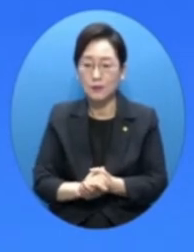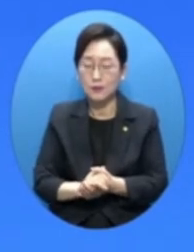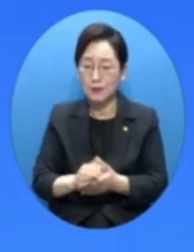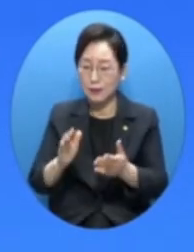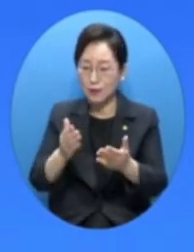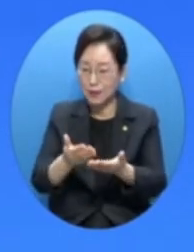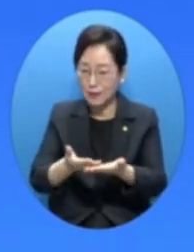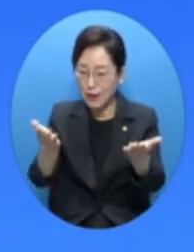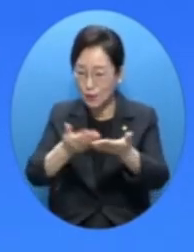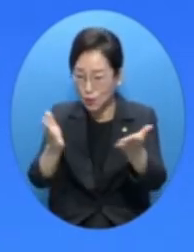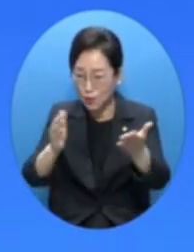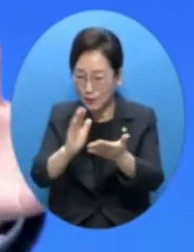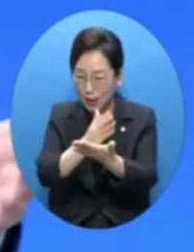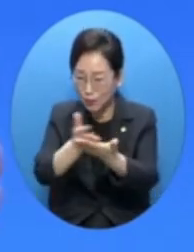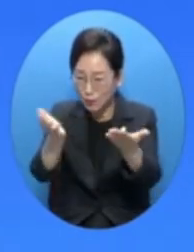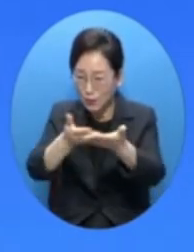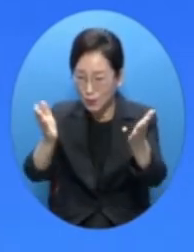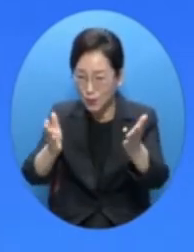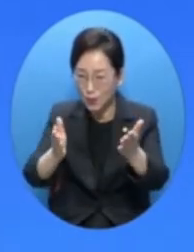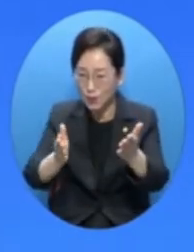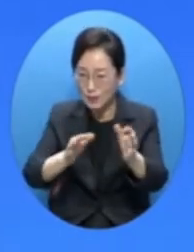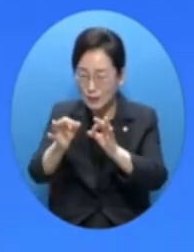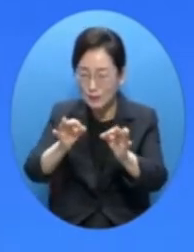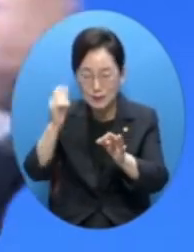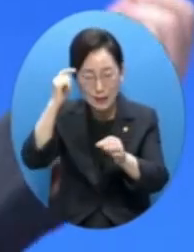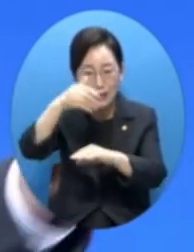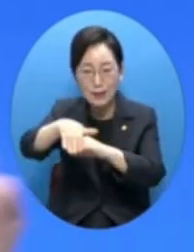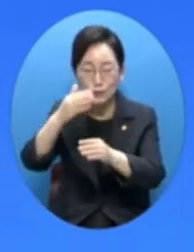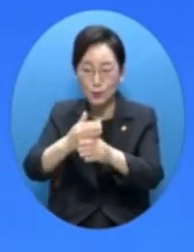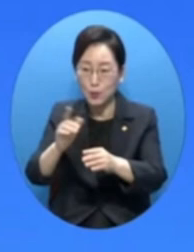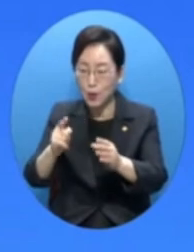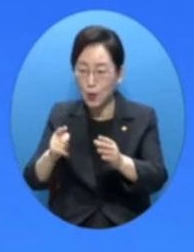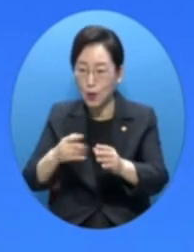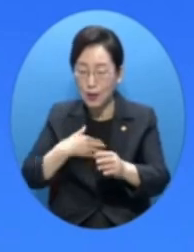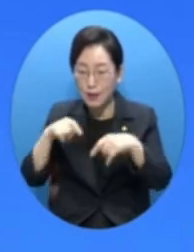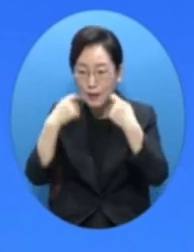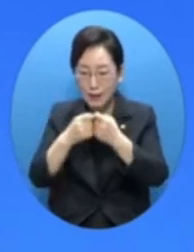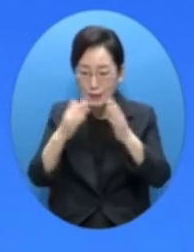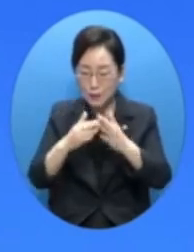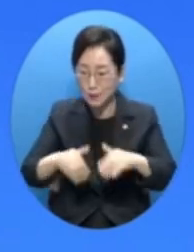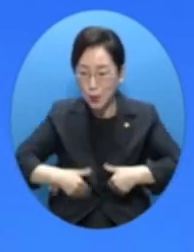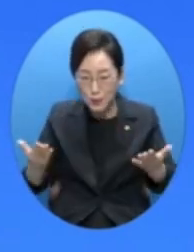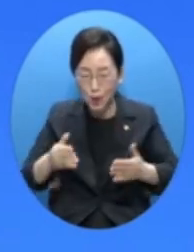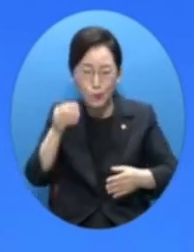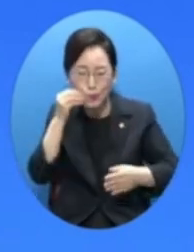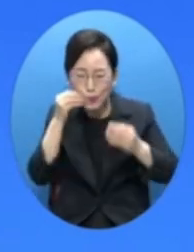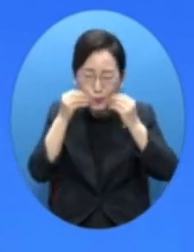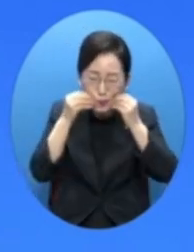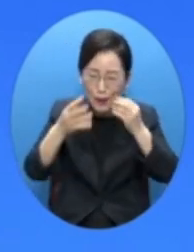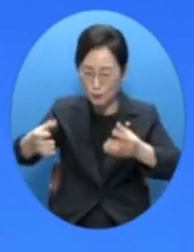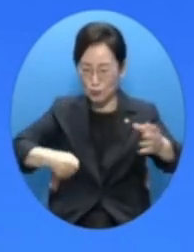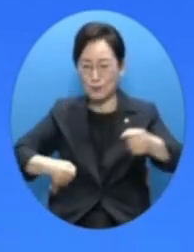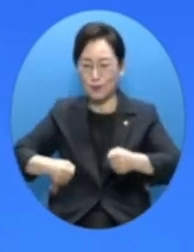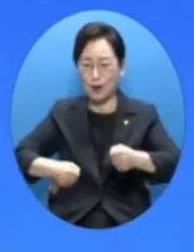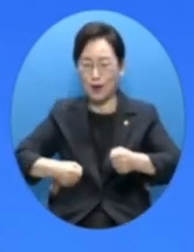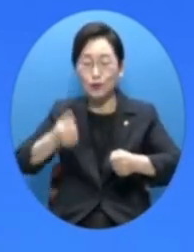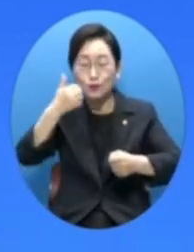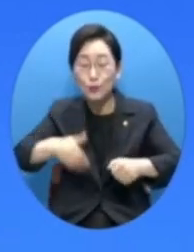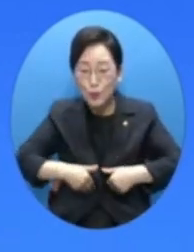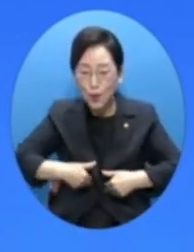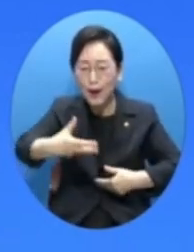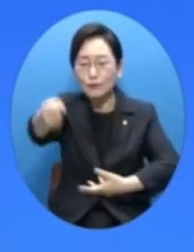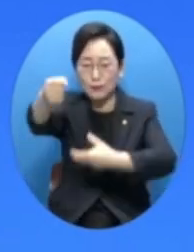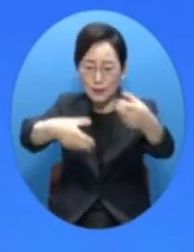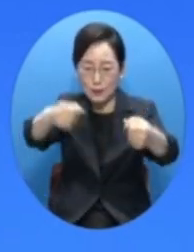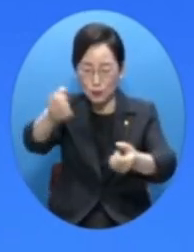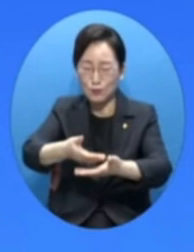장터를 열어서 집에서 쓰지 않는 건 다 갖고 와서 필요한 사람 다 가져가도록 했으면 좋겠습니다. 집에 안 놓고 쓰는 거 많이 있죠. 새 건데도